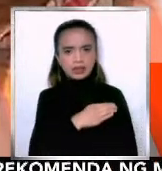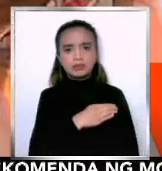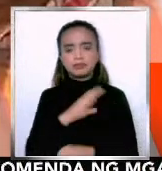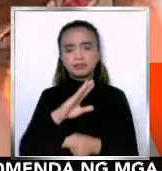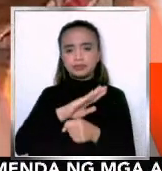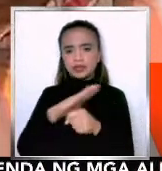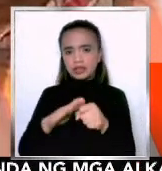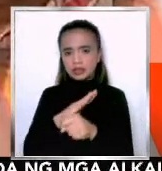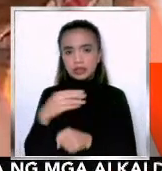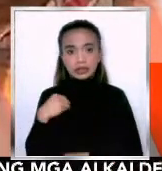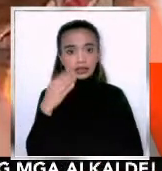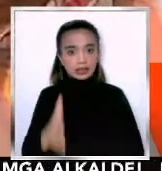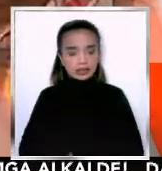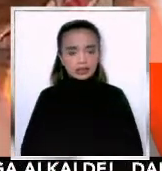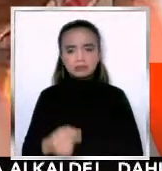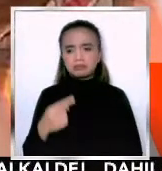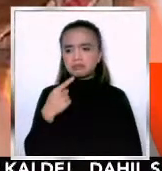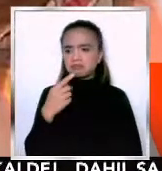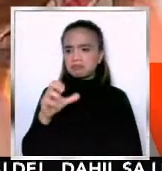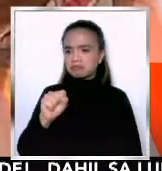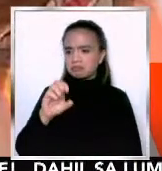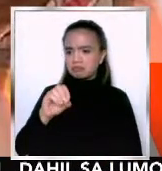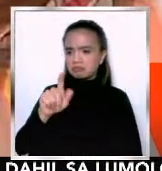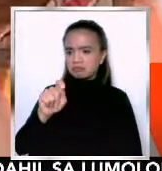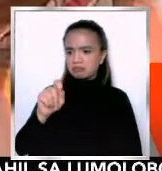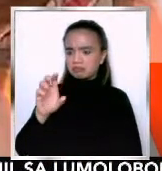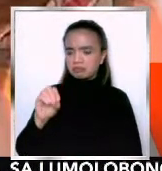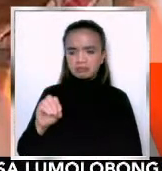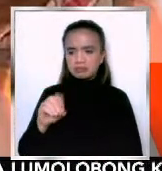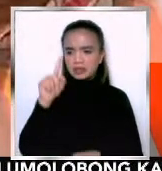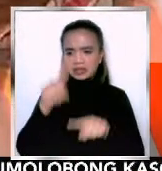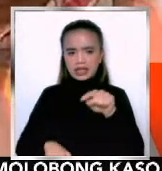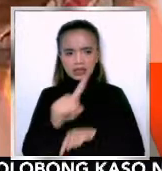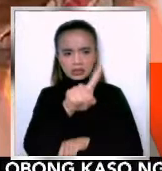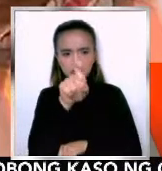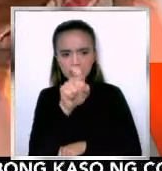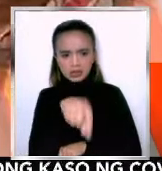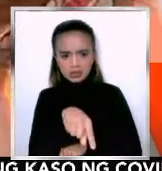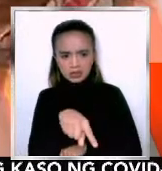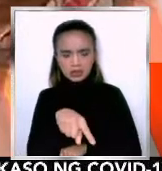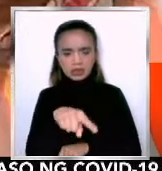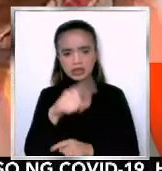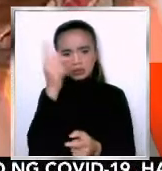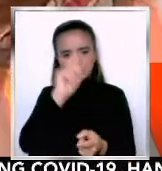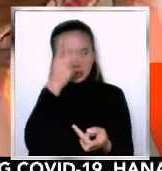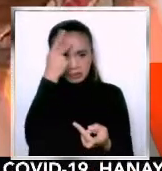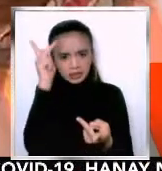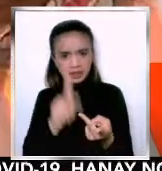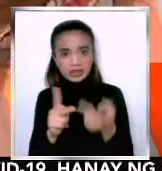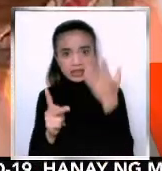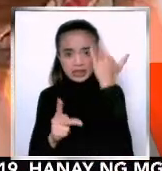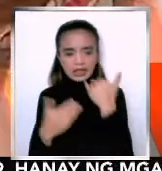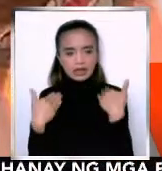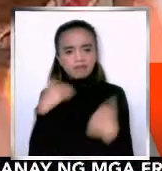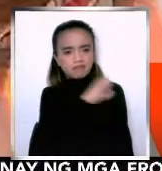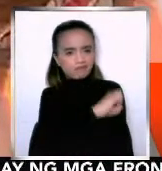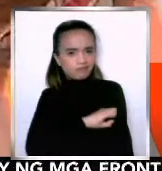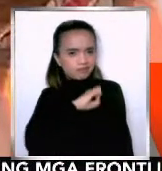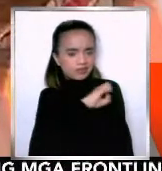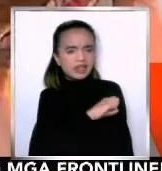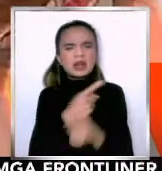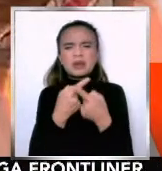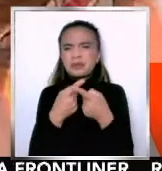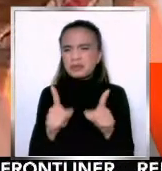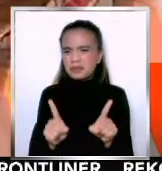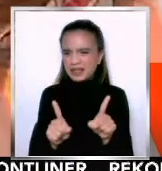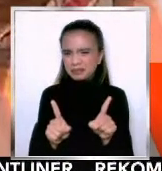ni Soto, hindi niya makukwestiyon ang motibo ng kanyang kapwa mambabatas dahil sa parliamentary ethics. Pero huling-huli na raw ang panukalang